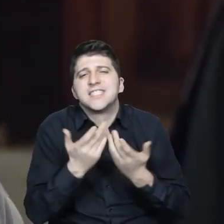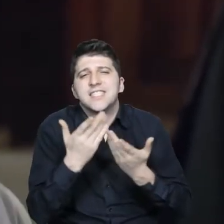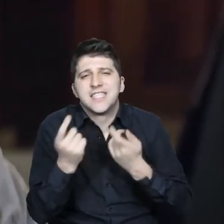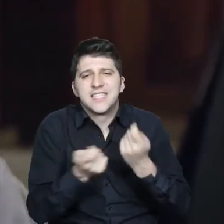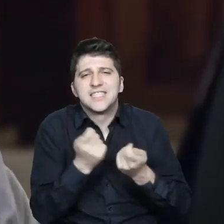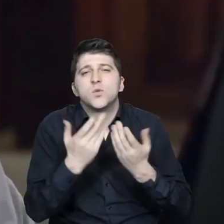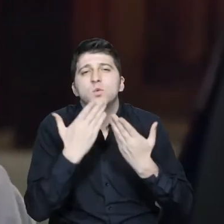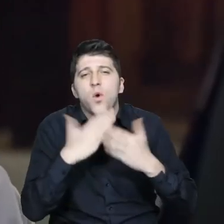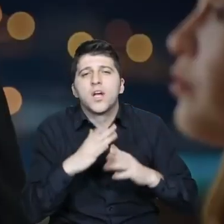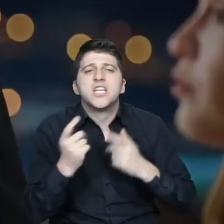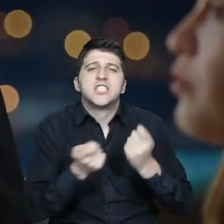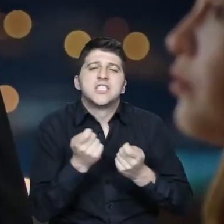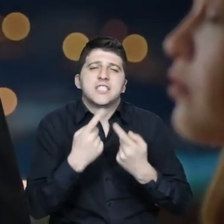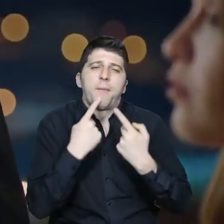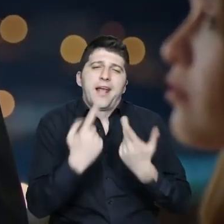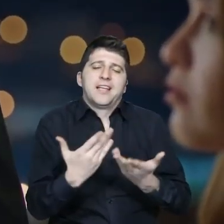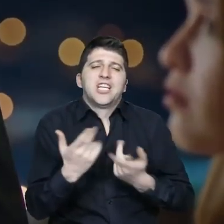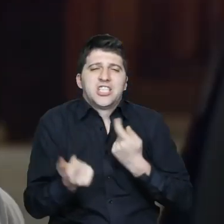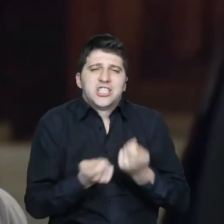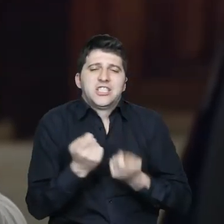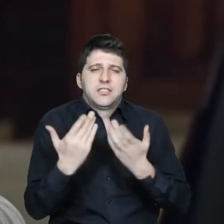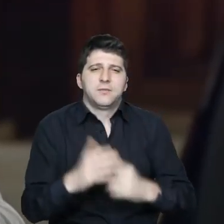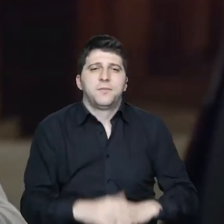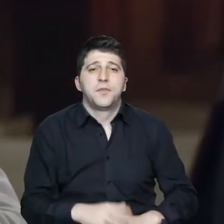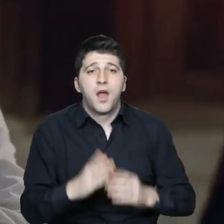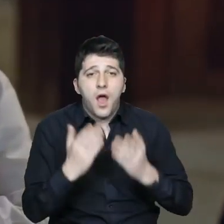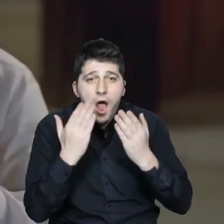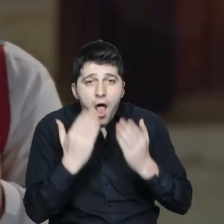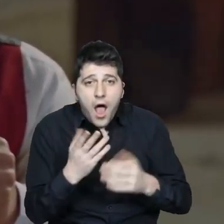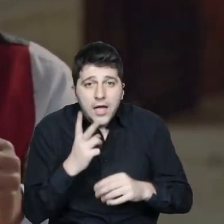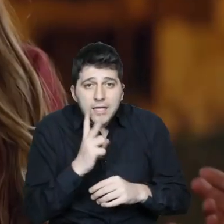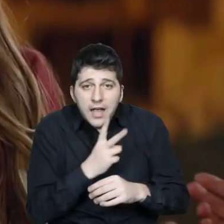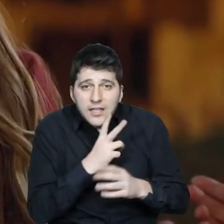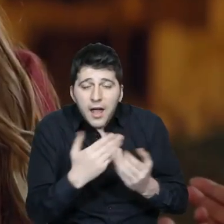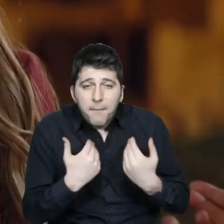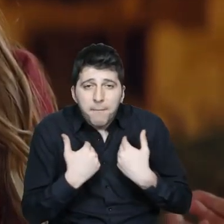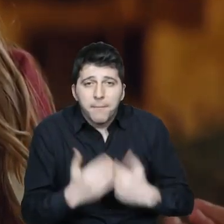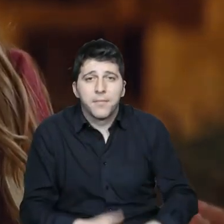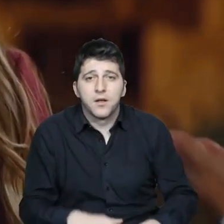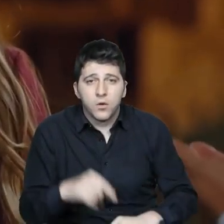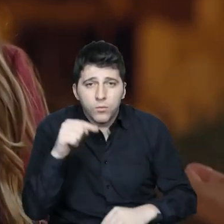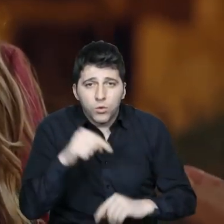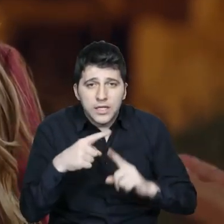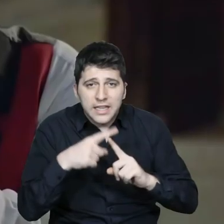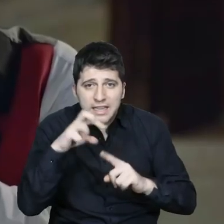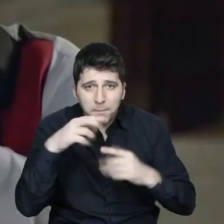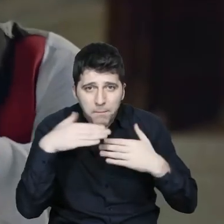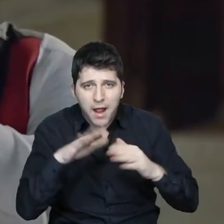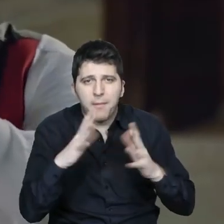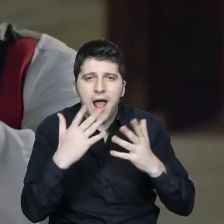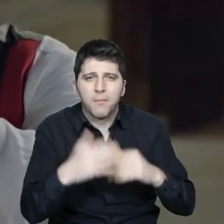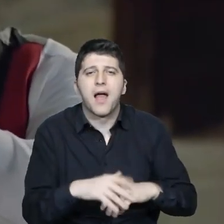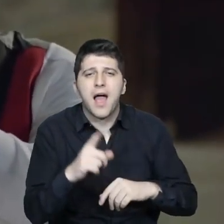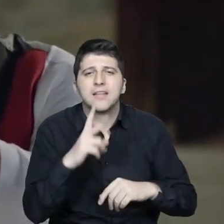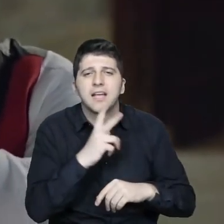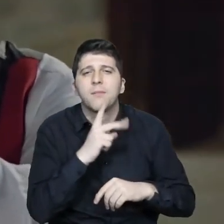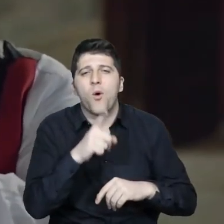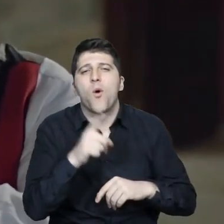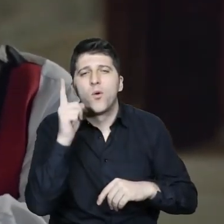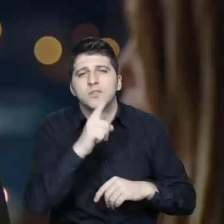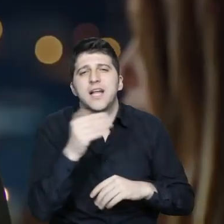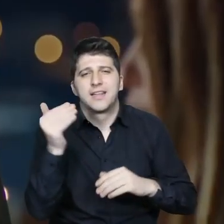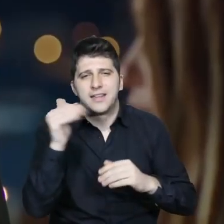işi olmayanın işi diriş. İşi. Yengem. Bugün tıp bayramı galiba. Yengem onu şey